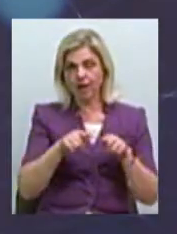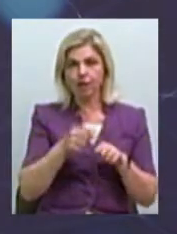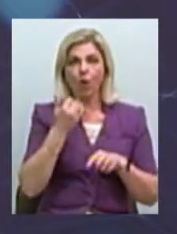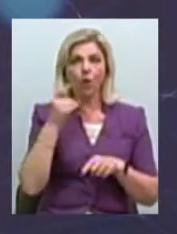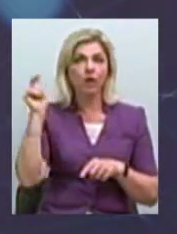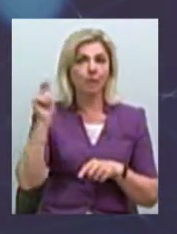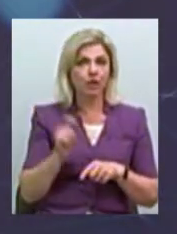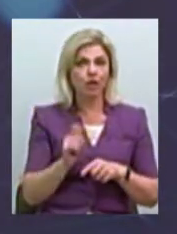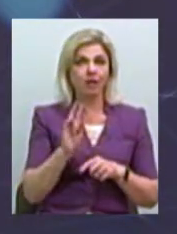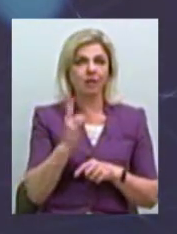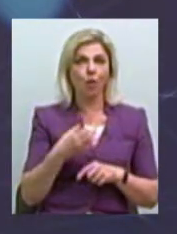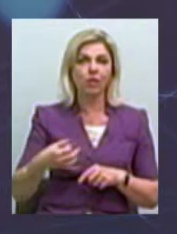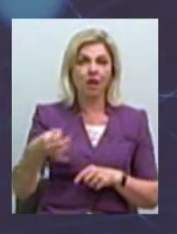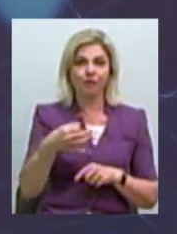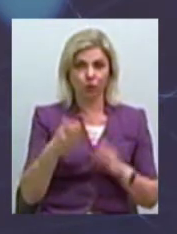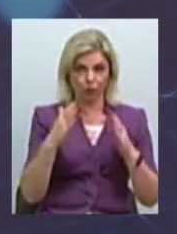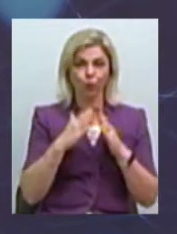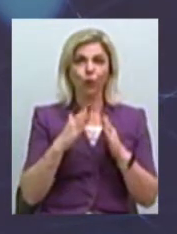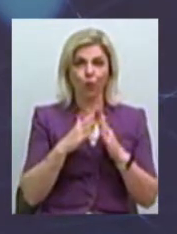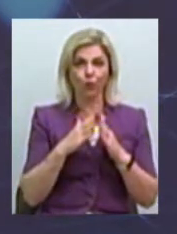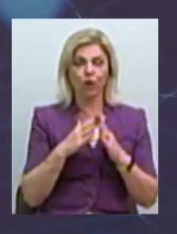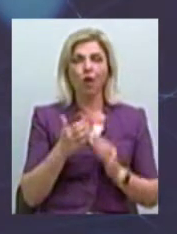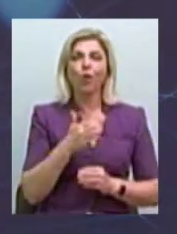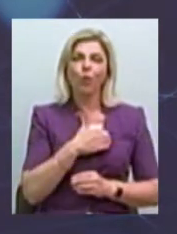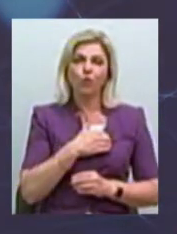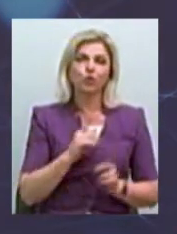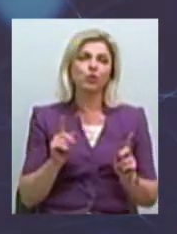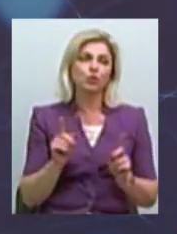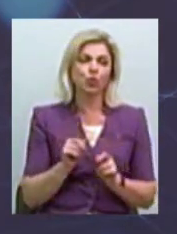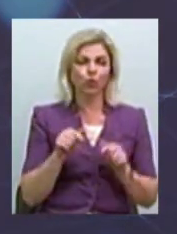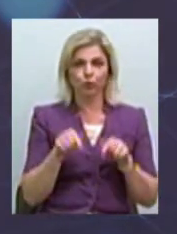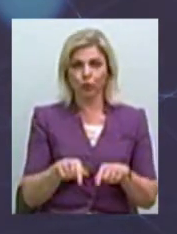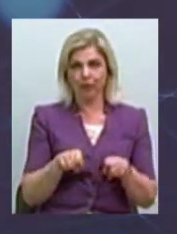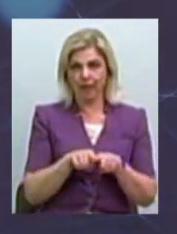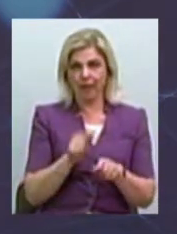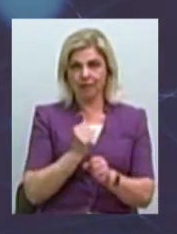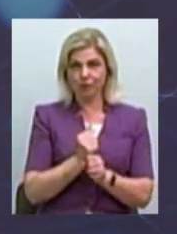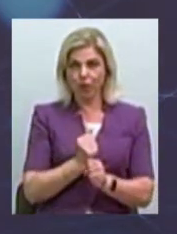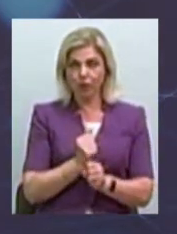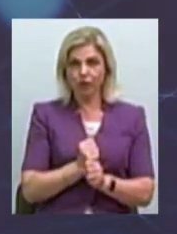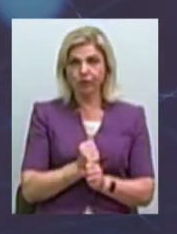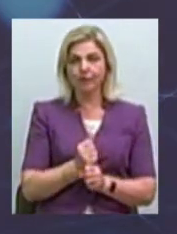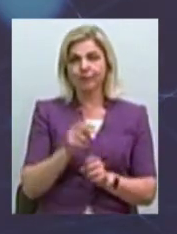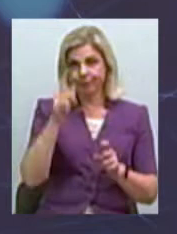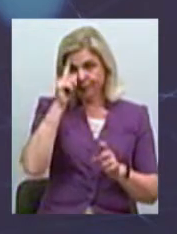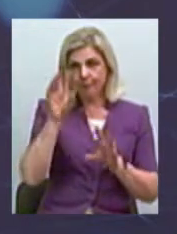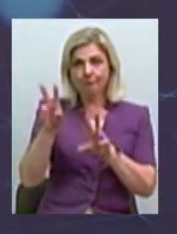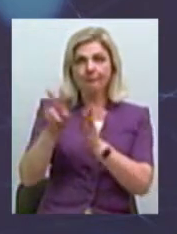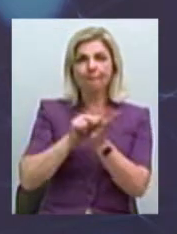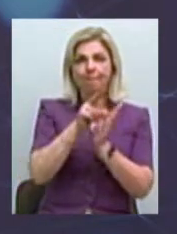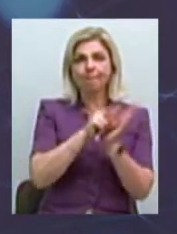да, додому, то ну, хочеться щось тут таке створювати, переймати досвід і